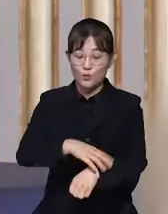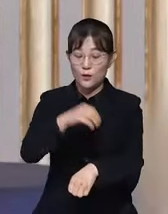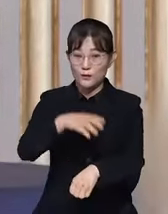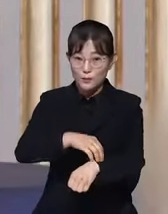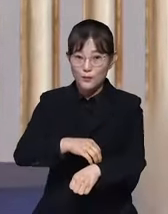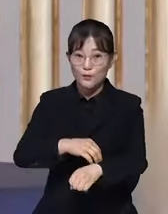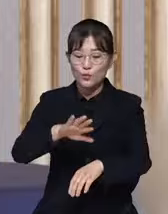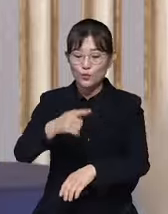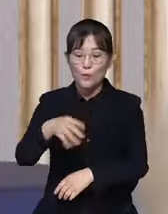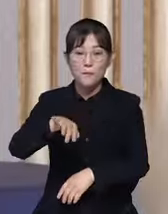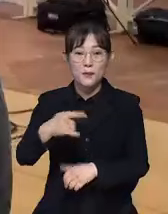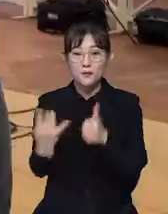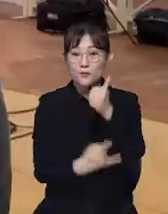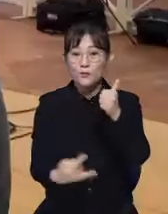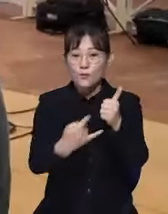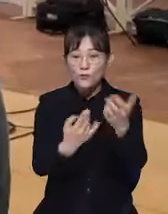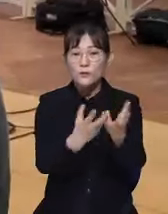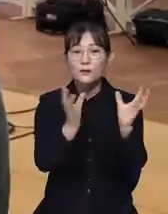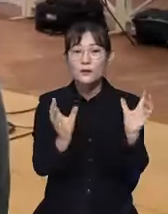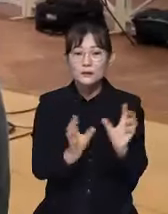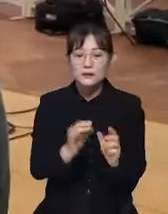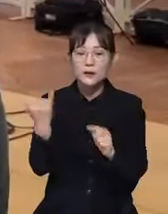한강의 작품을 이렇게